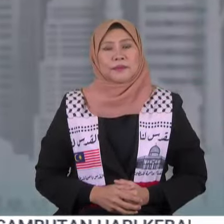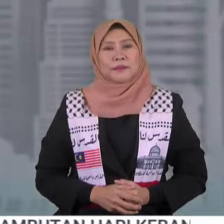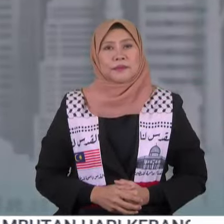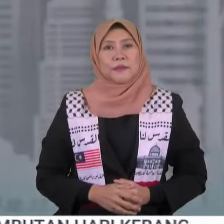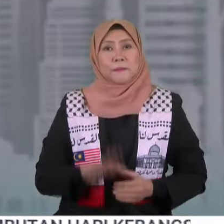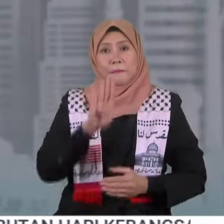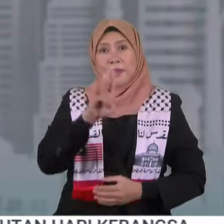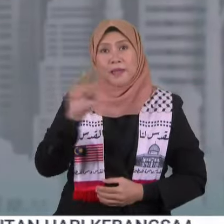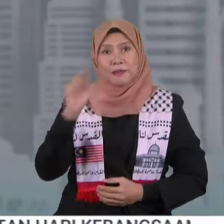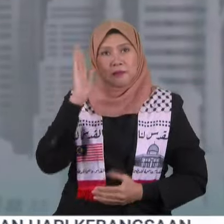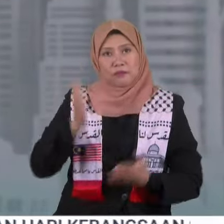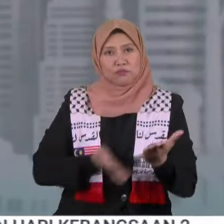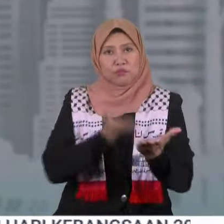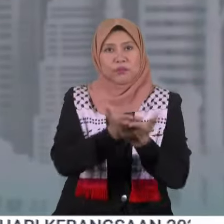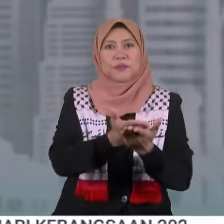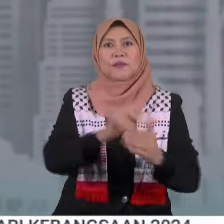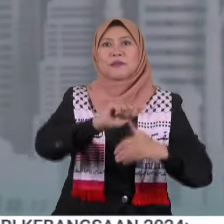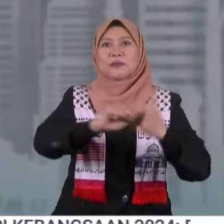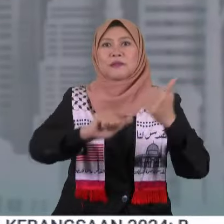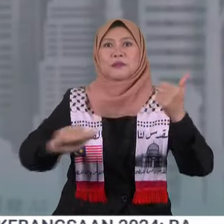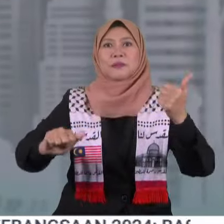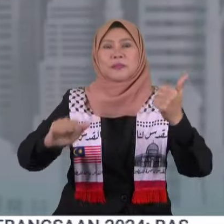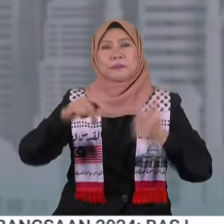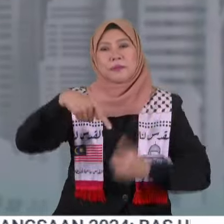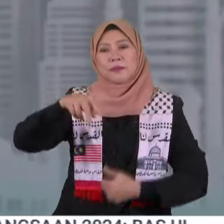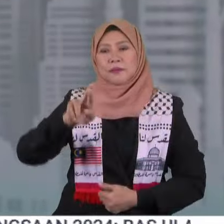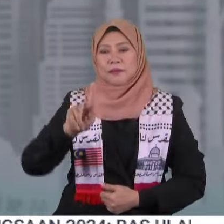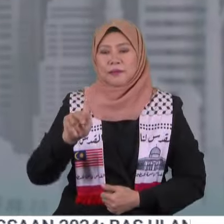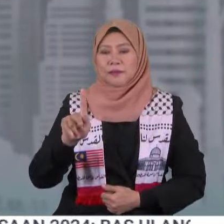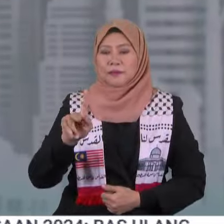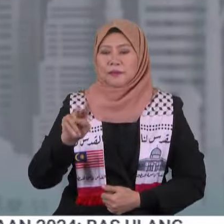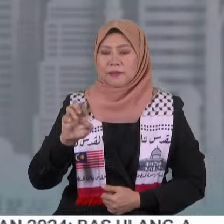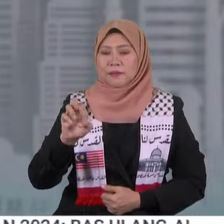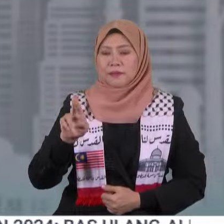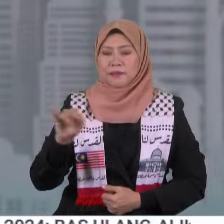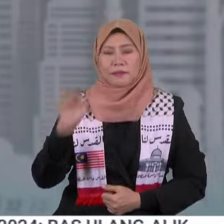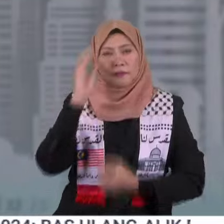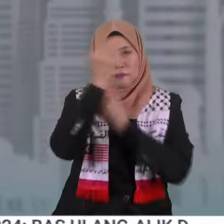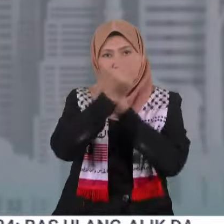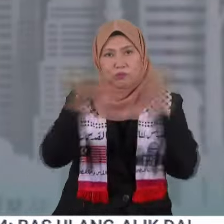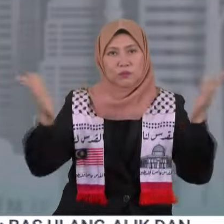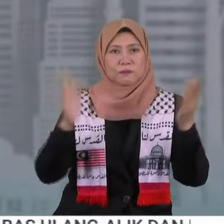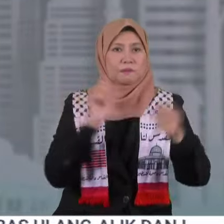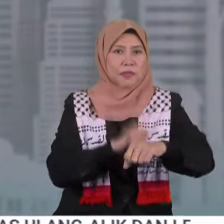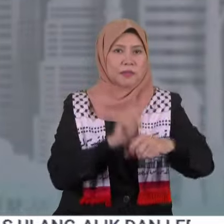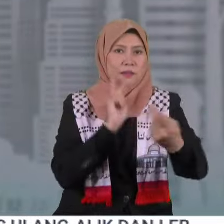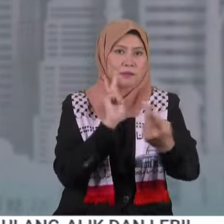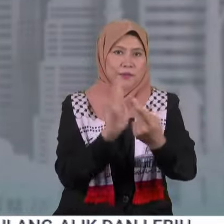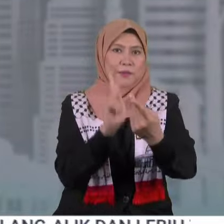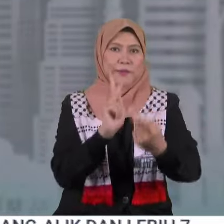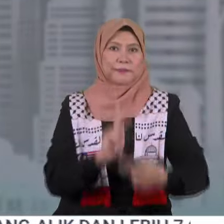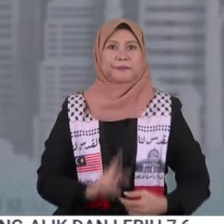Manifesto BN akan dimuktamadkan jawatankuasa PRK Nenggiri. Ia akan diumum pada masa yang sesuai.